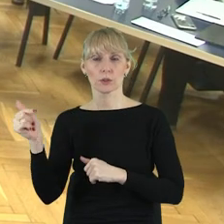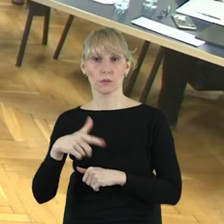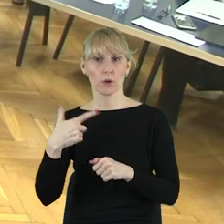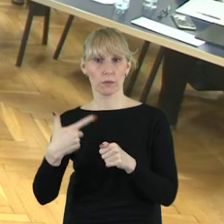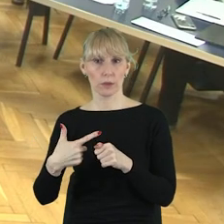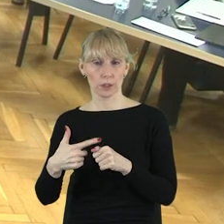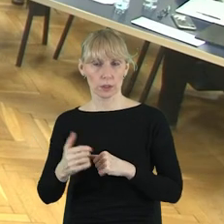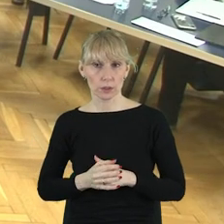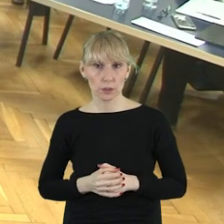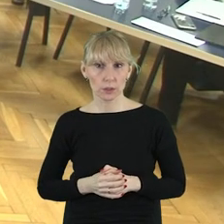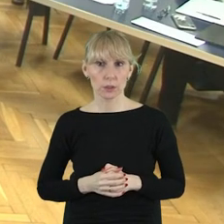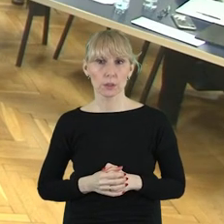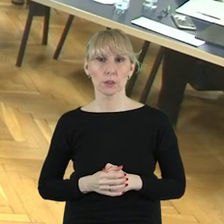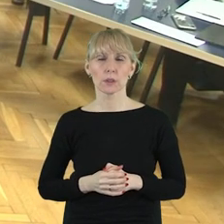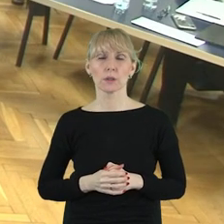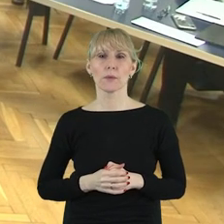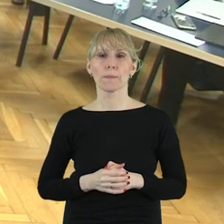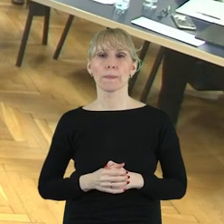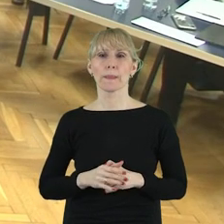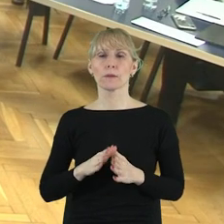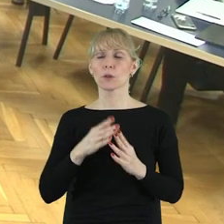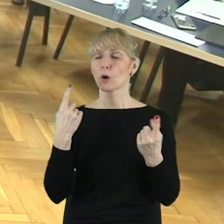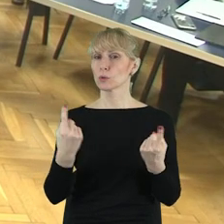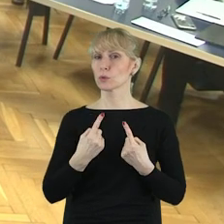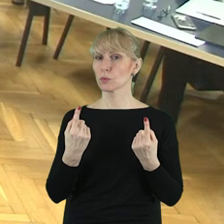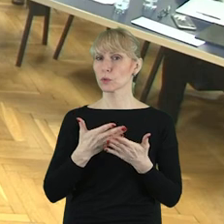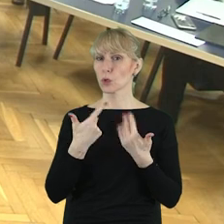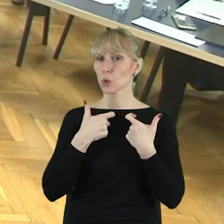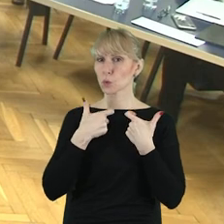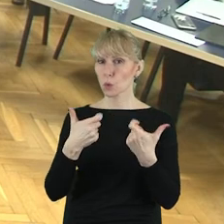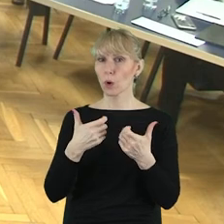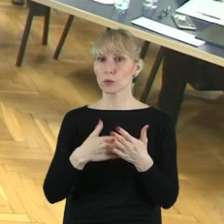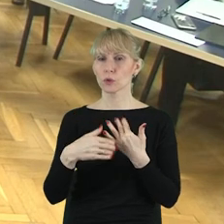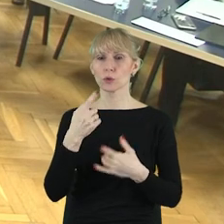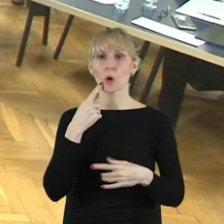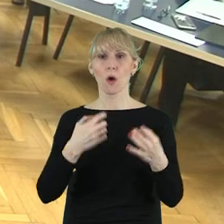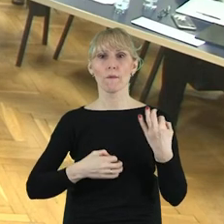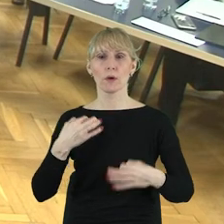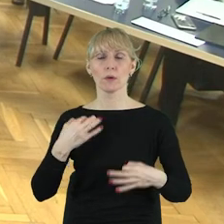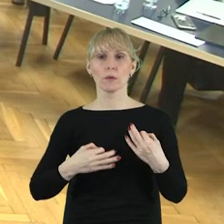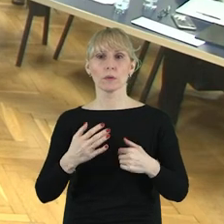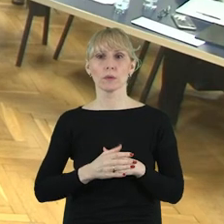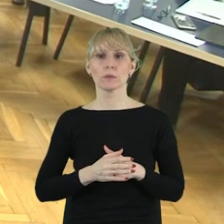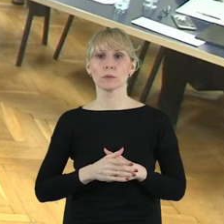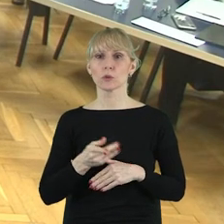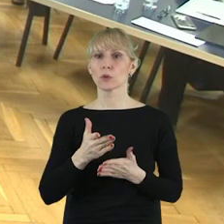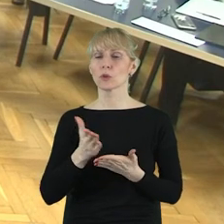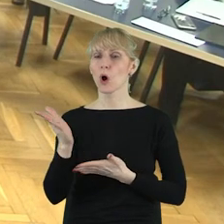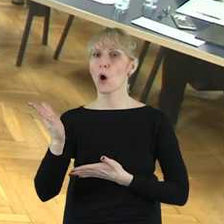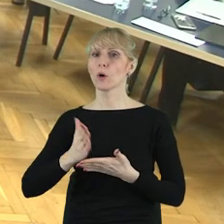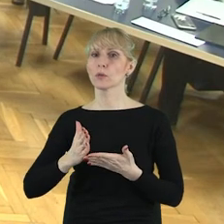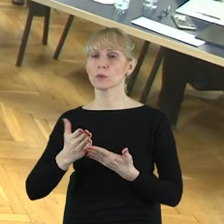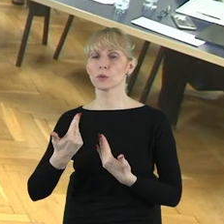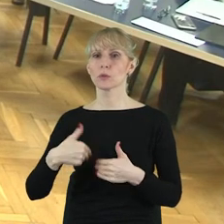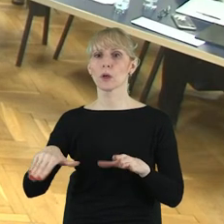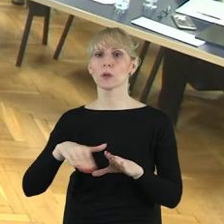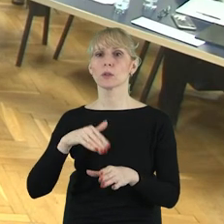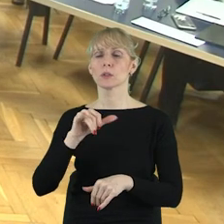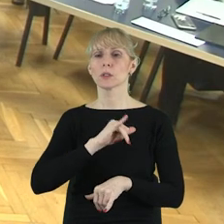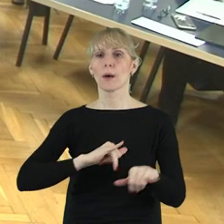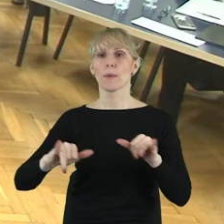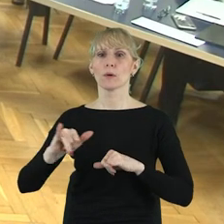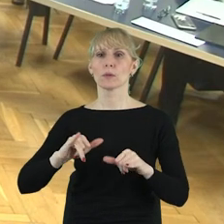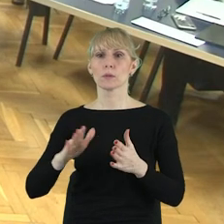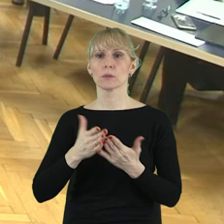2020. Chciałbym wyrazić ogromne zaniepokojenie z istniejącą sytuacją oraz zgłosić wątpliwości łódzkiej sieci LGD co do udziału